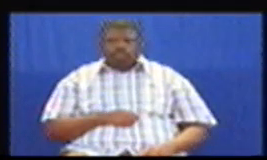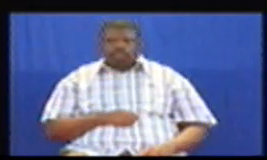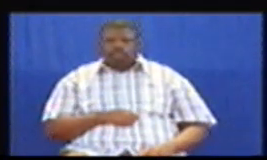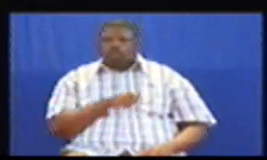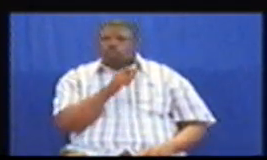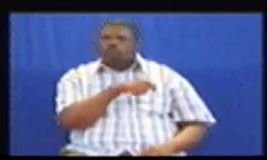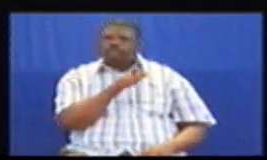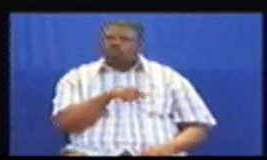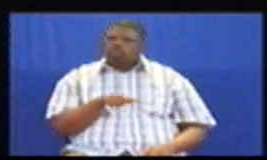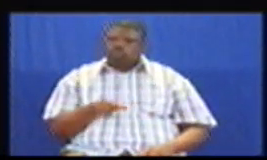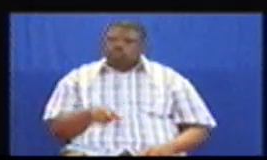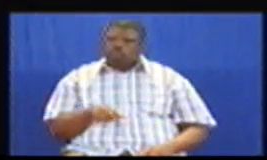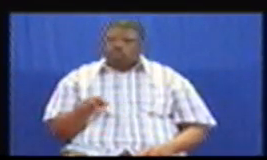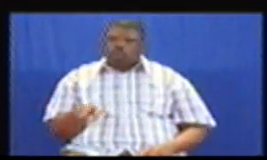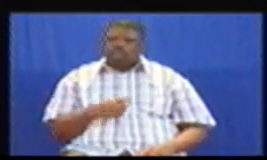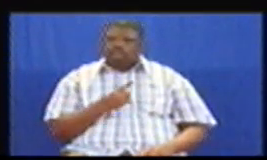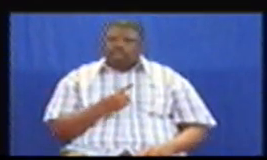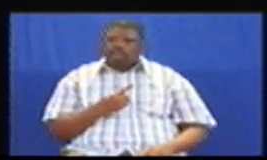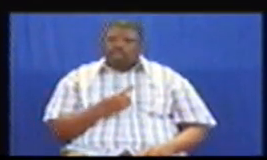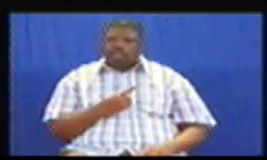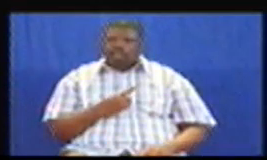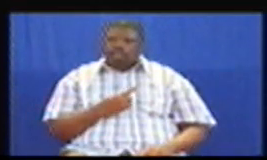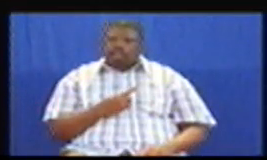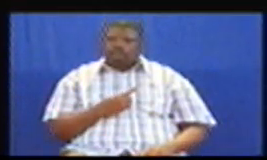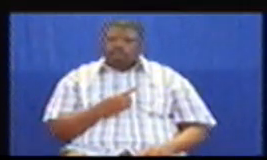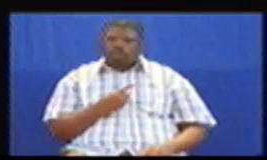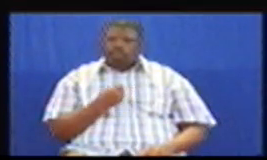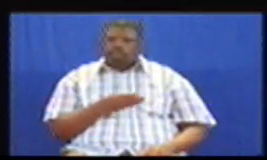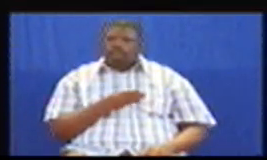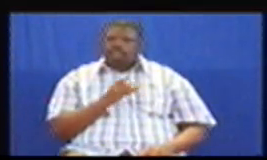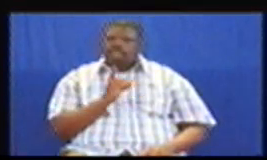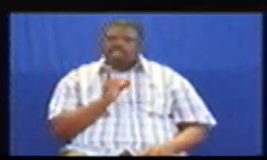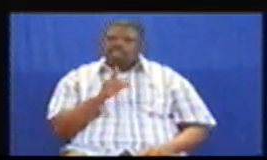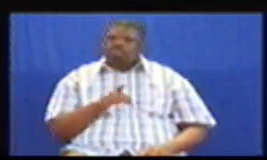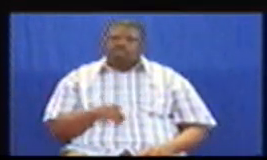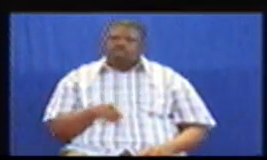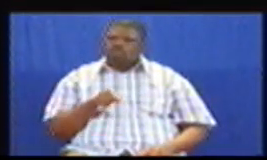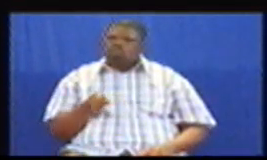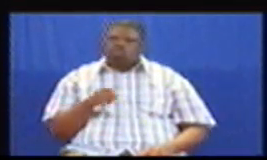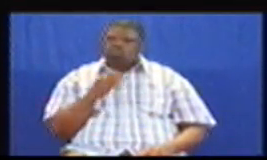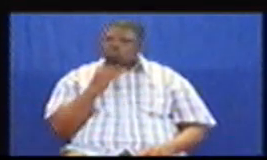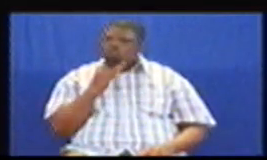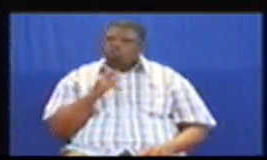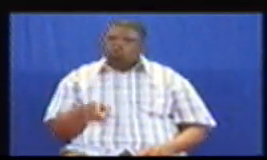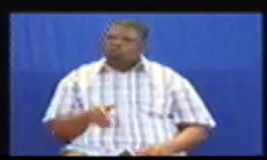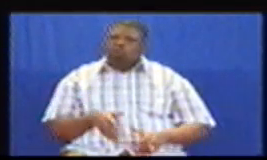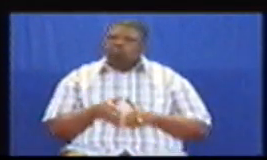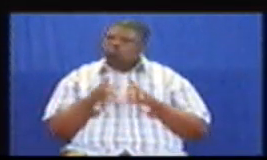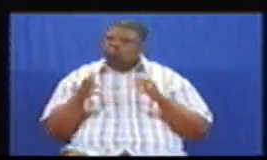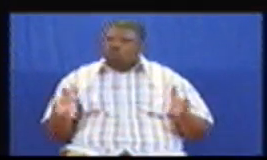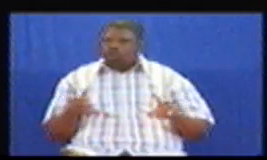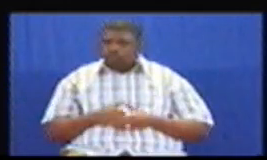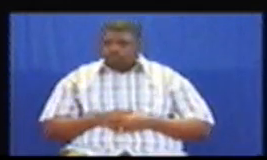watu wanakwenda na mifuko ya safety au sio, na kitu gani wanapeleka zile fedha kwa DPP. Huu nao ni uongo mkubwa kabisa.